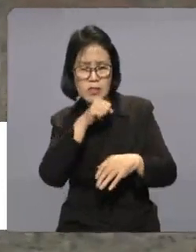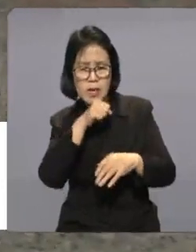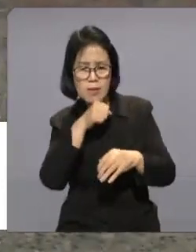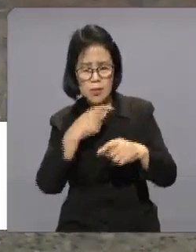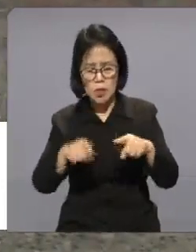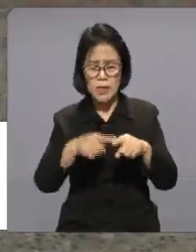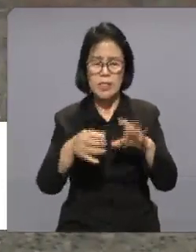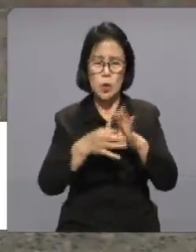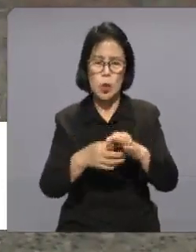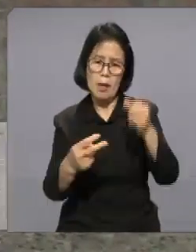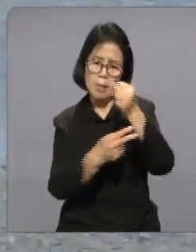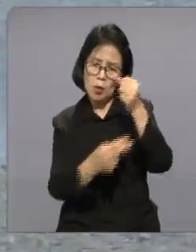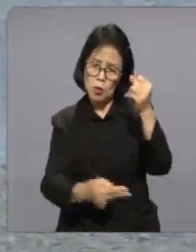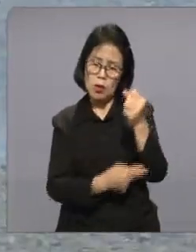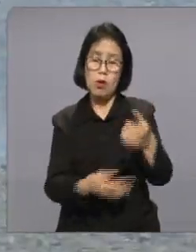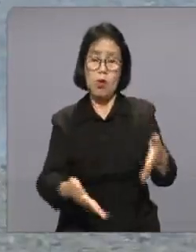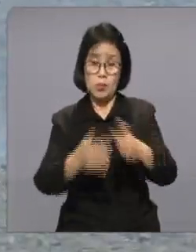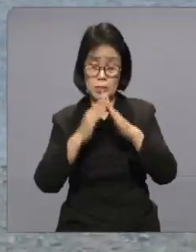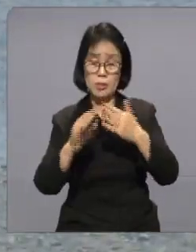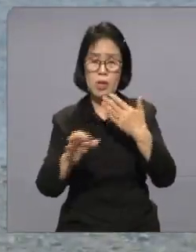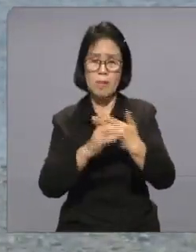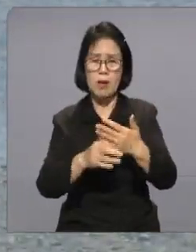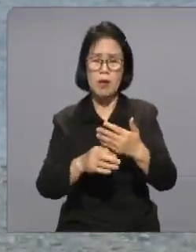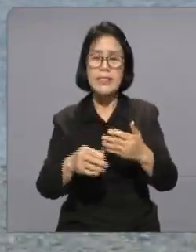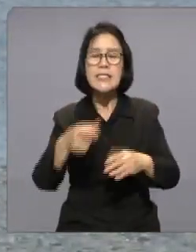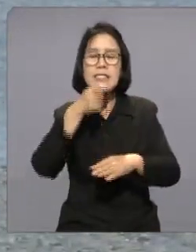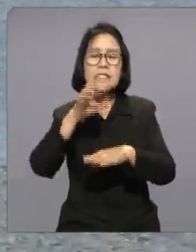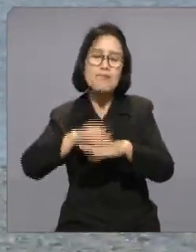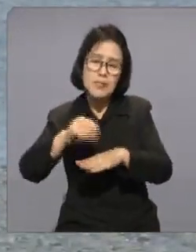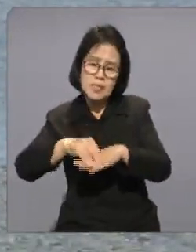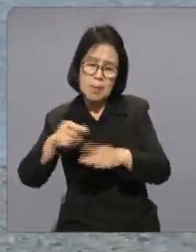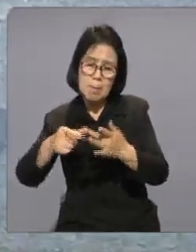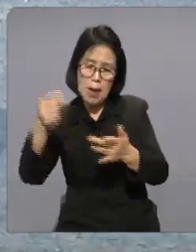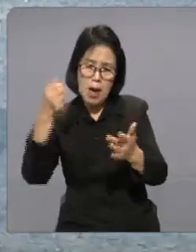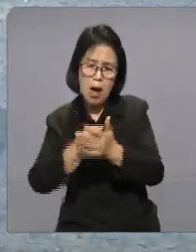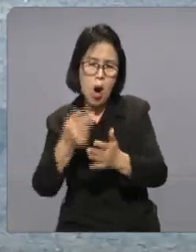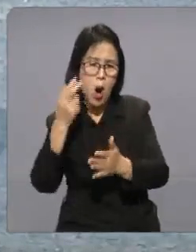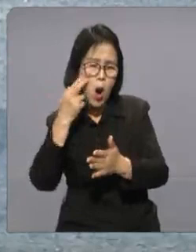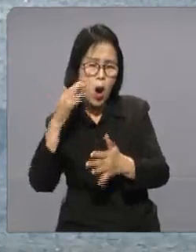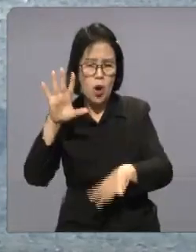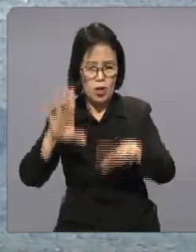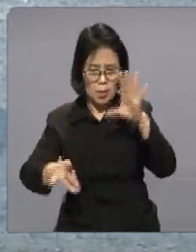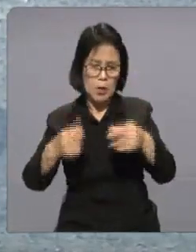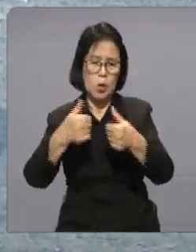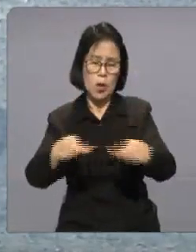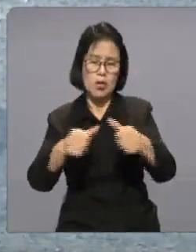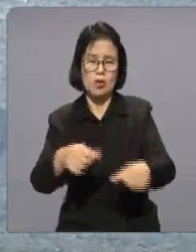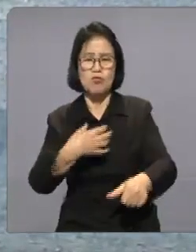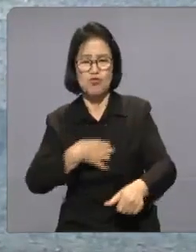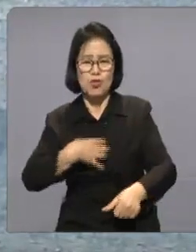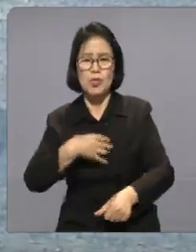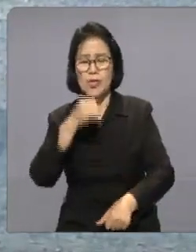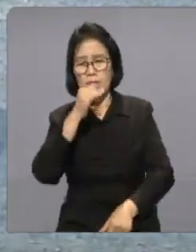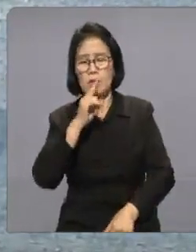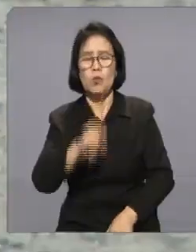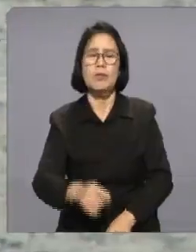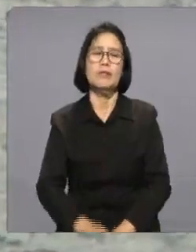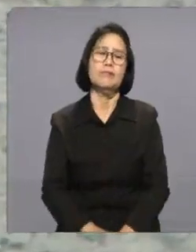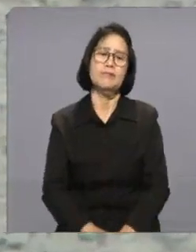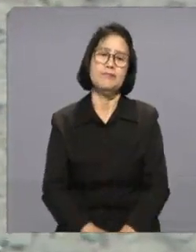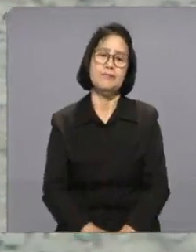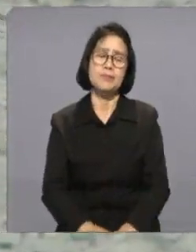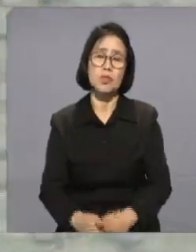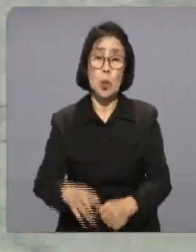통해 백옷대교가 건설되면 남사르 습지로 지정된 송도 갯벌 훼손 우려가 있다고 지적했습니다.